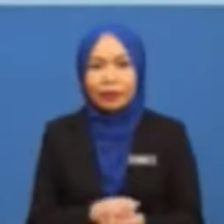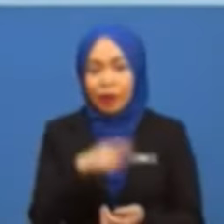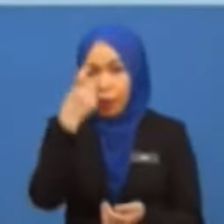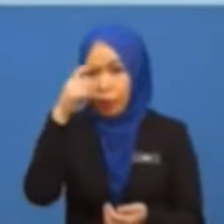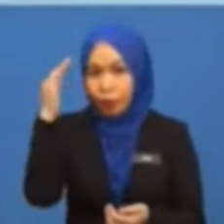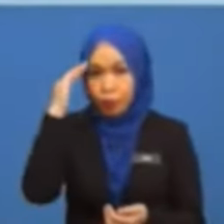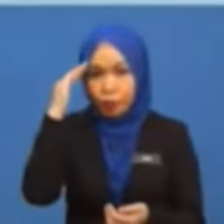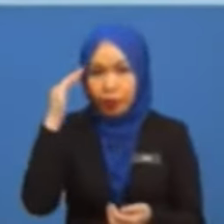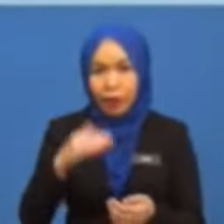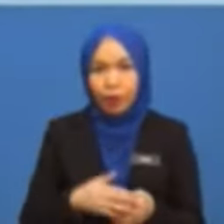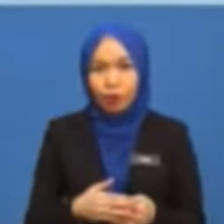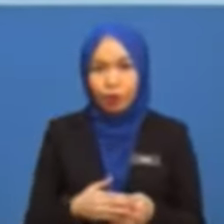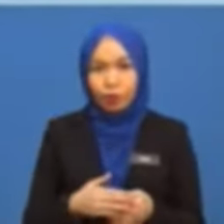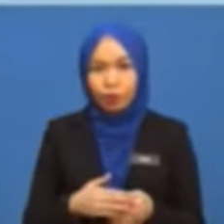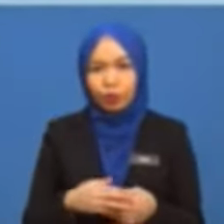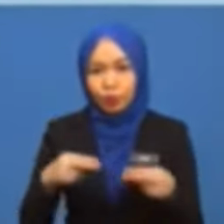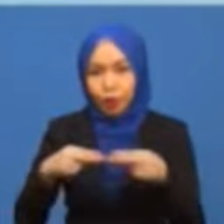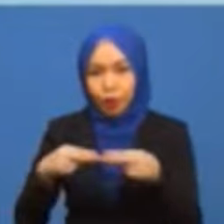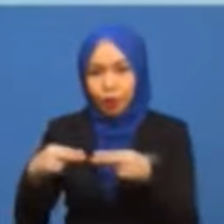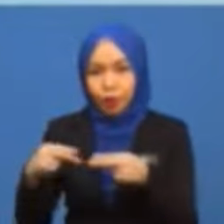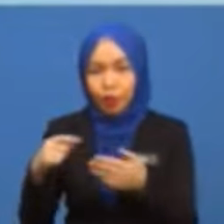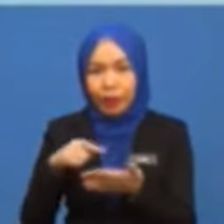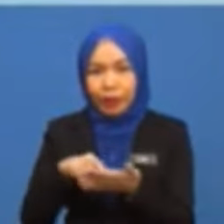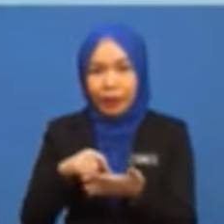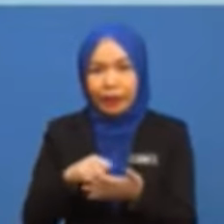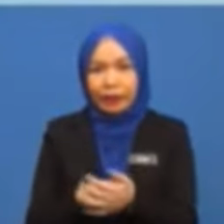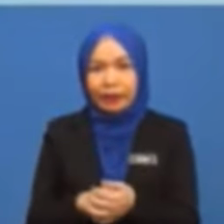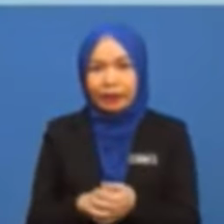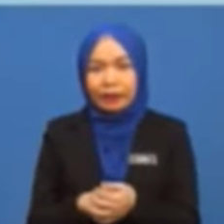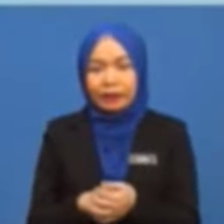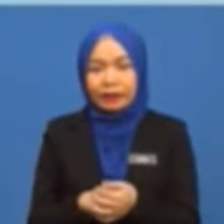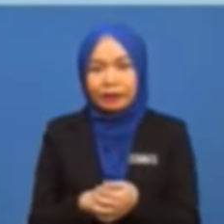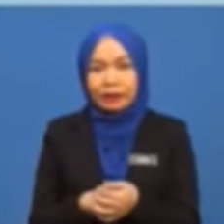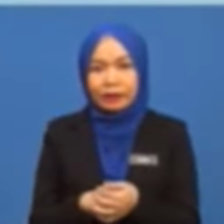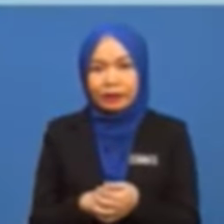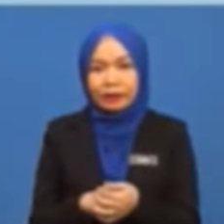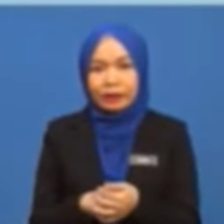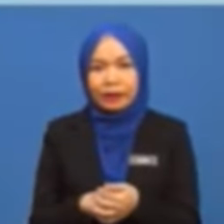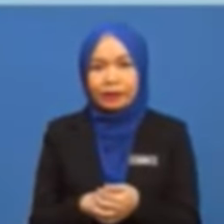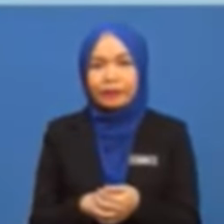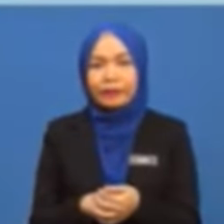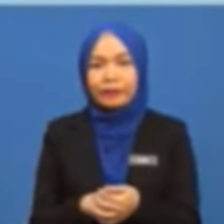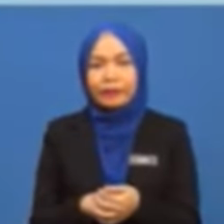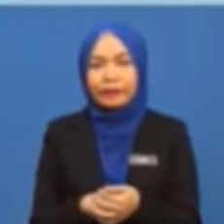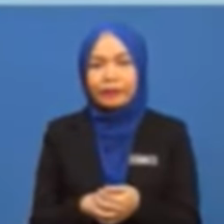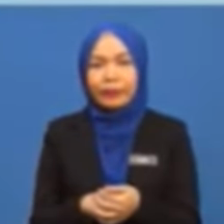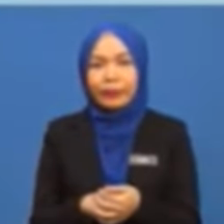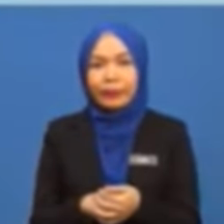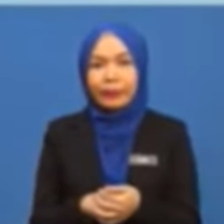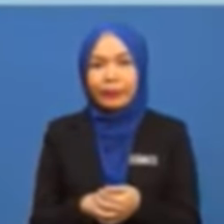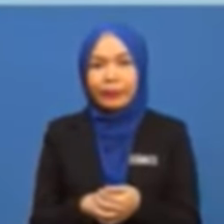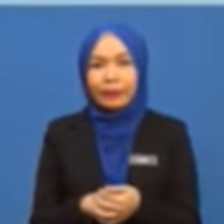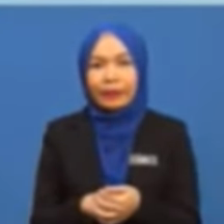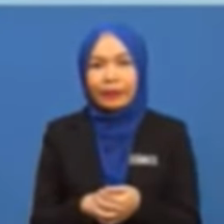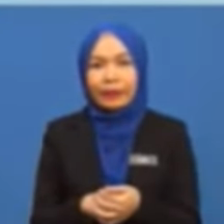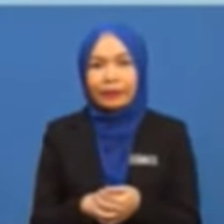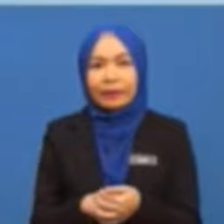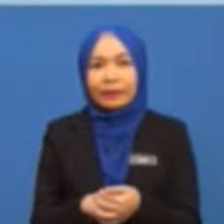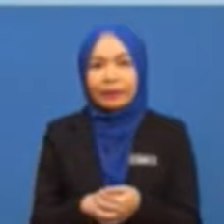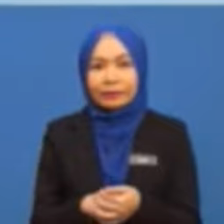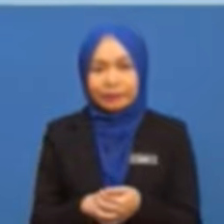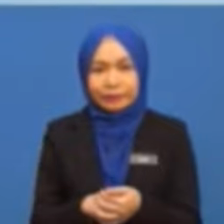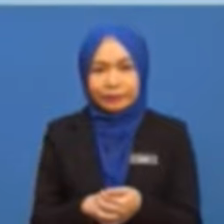untuk mengetahui hubungan kepekatan ion hidrogen dengan pH dan kepekatan ion